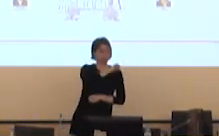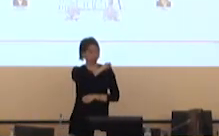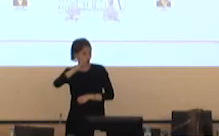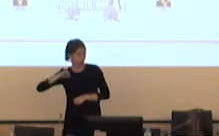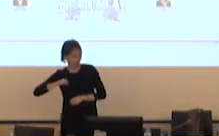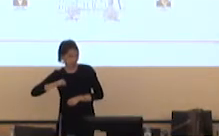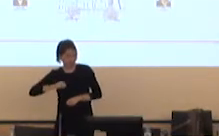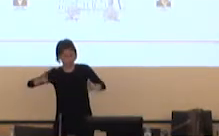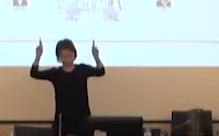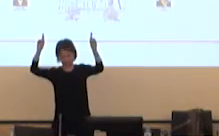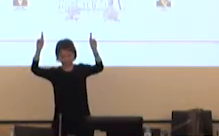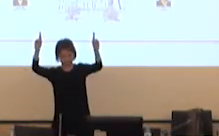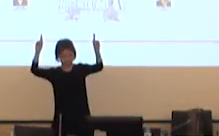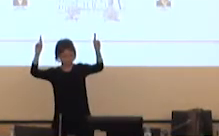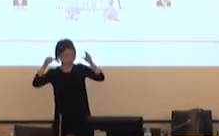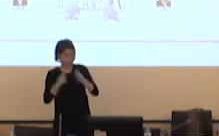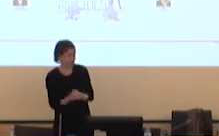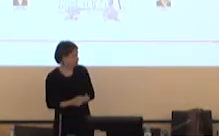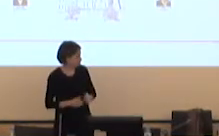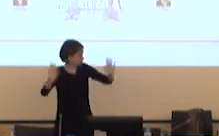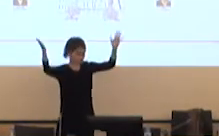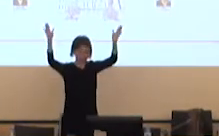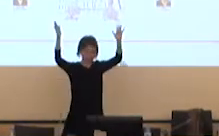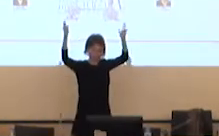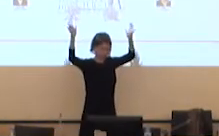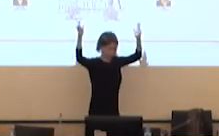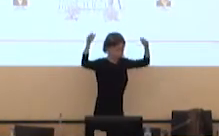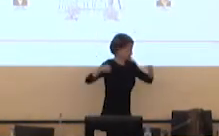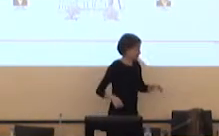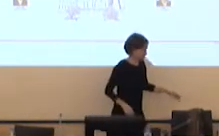sort amb el vostre futur professional i personal.